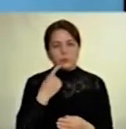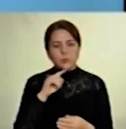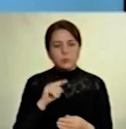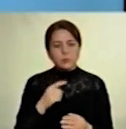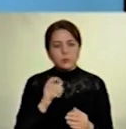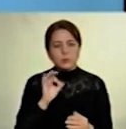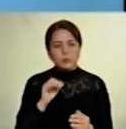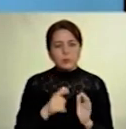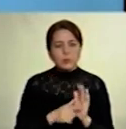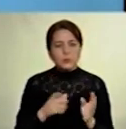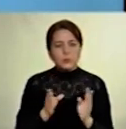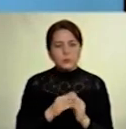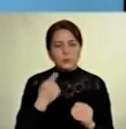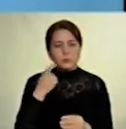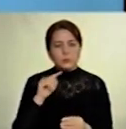1.107 bilan